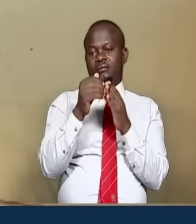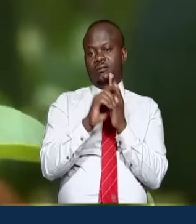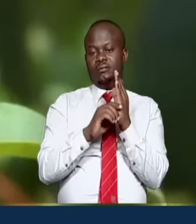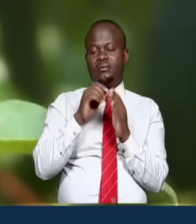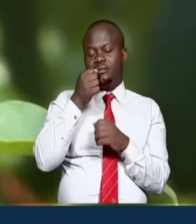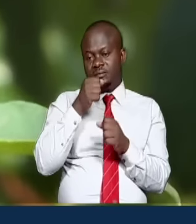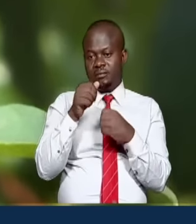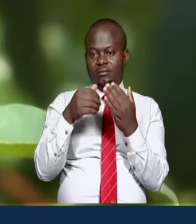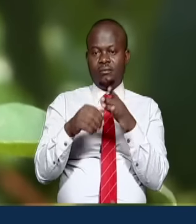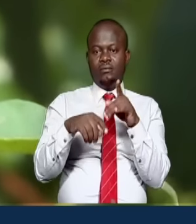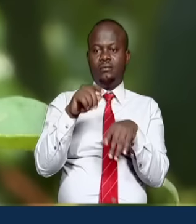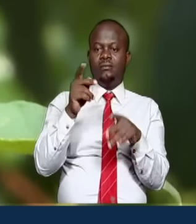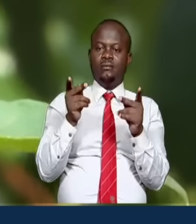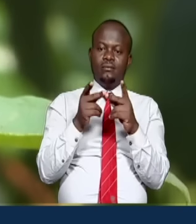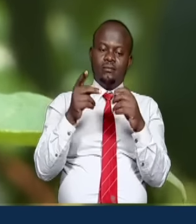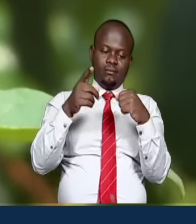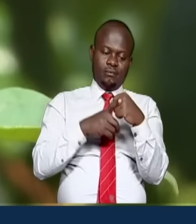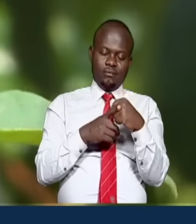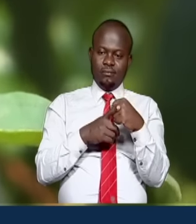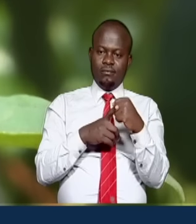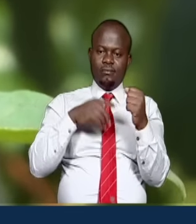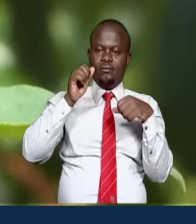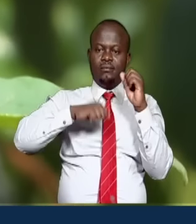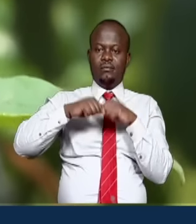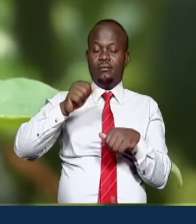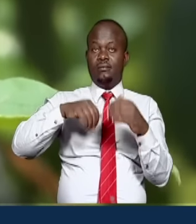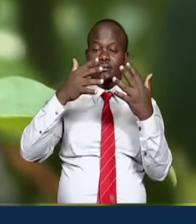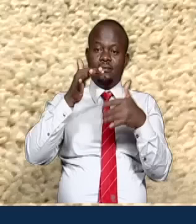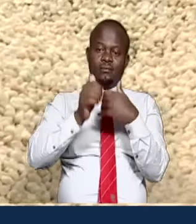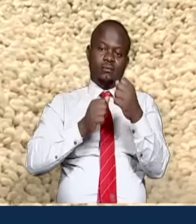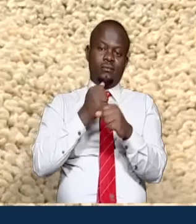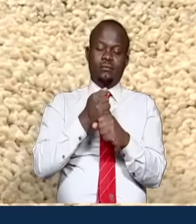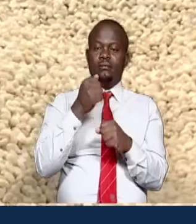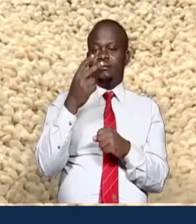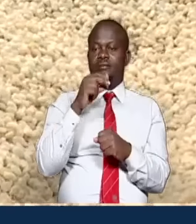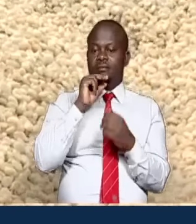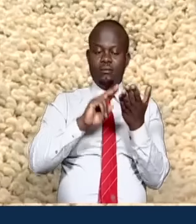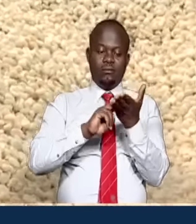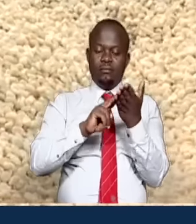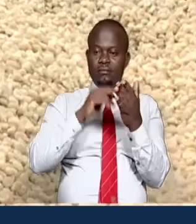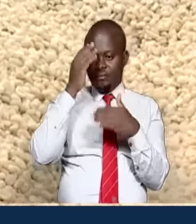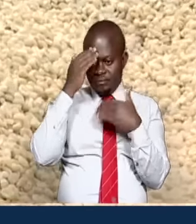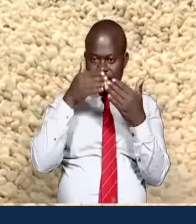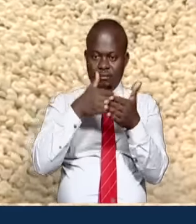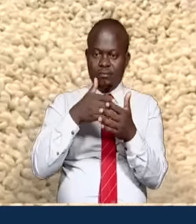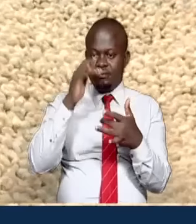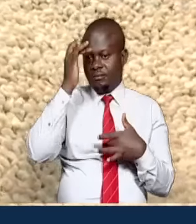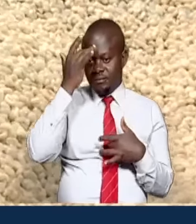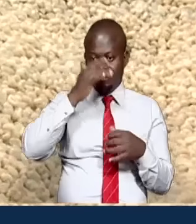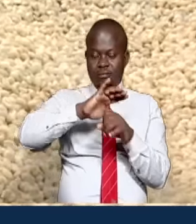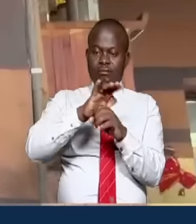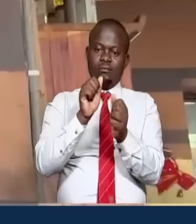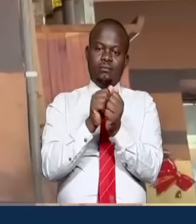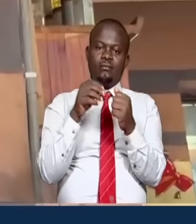Nyamasheke kegukanamo imyanya 6. Ni amarushanwa yari amaze imyaka irenga inadakoreshwa, ahanini yakomwe mu nkokora n'icyorezo cya